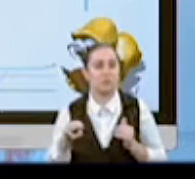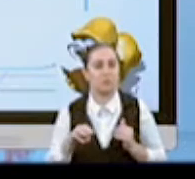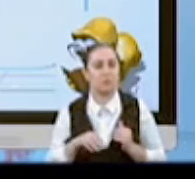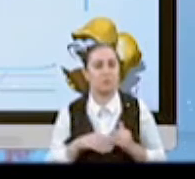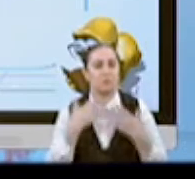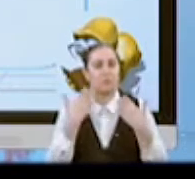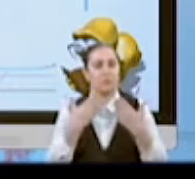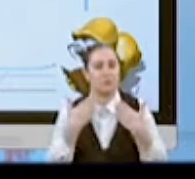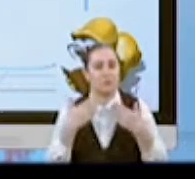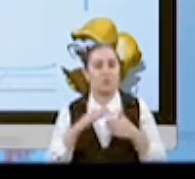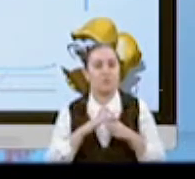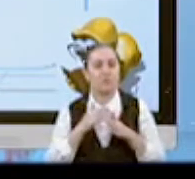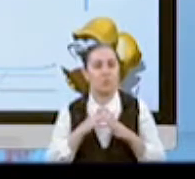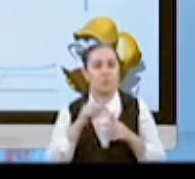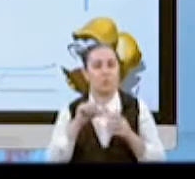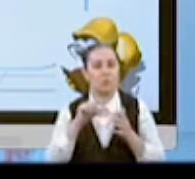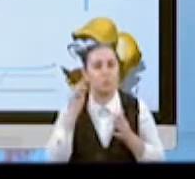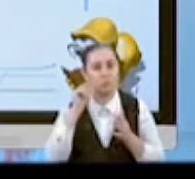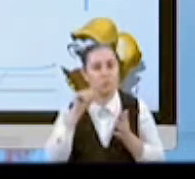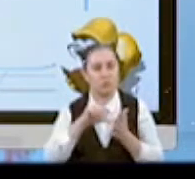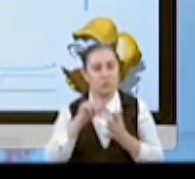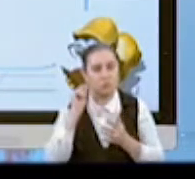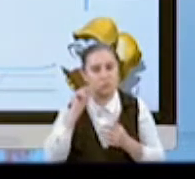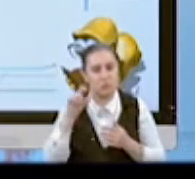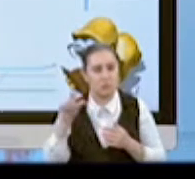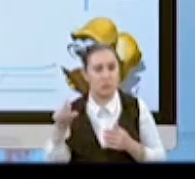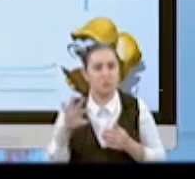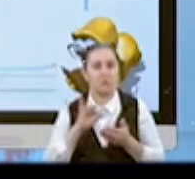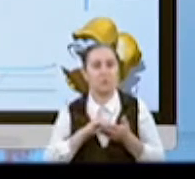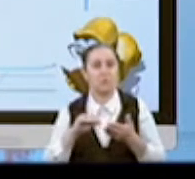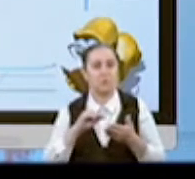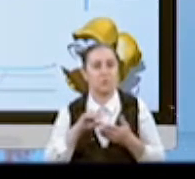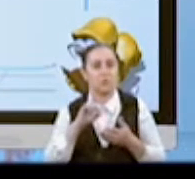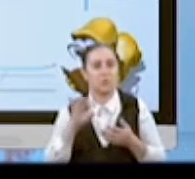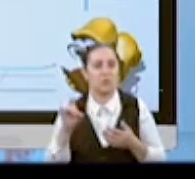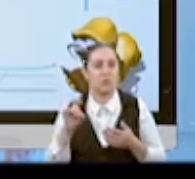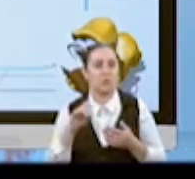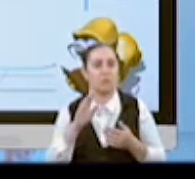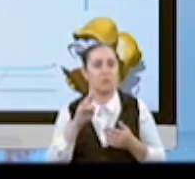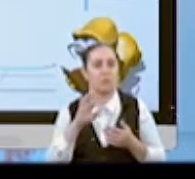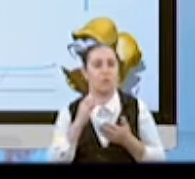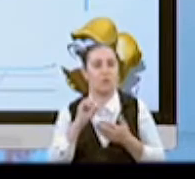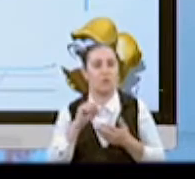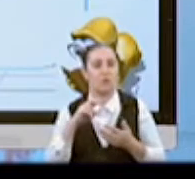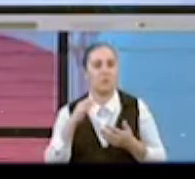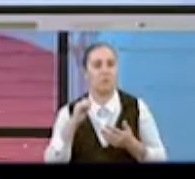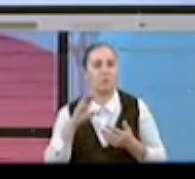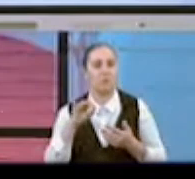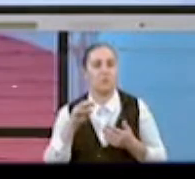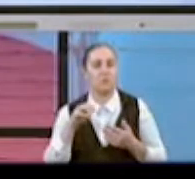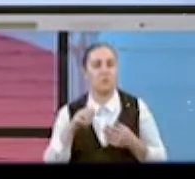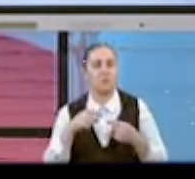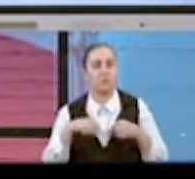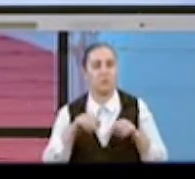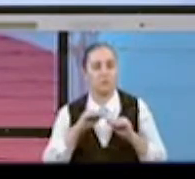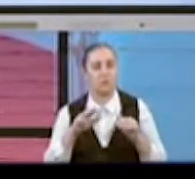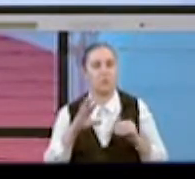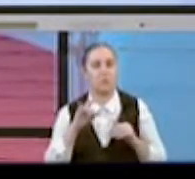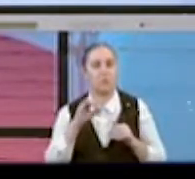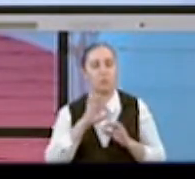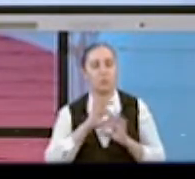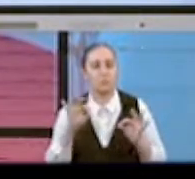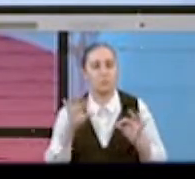странице. Прочитайте фамилии учеников, запишите их по алфавиту. Ребята, вы